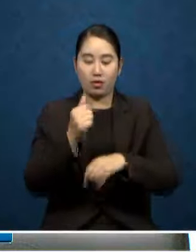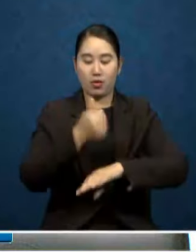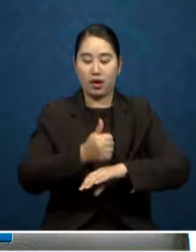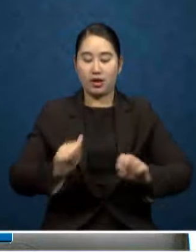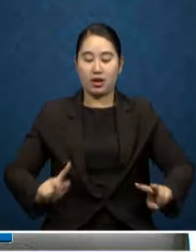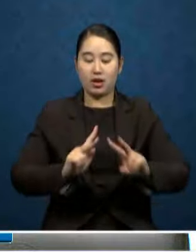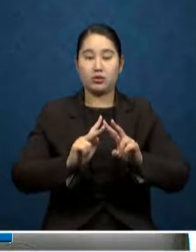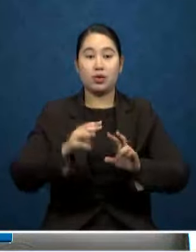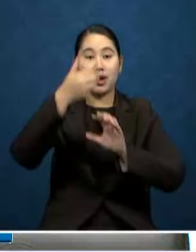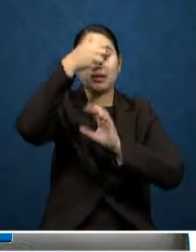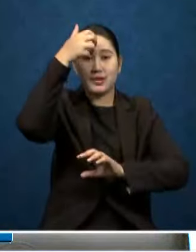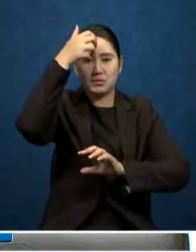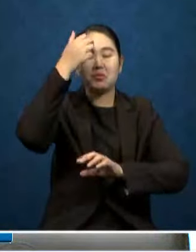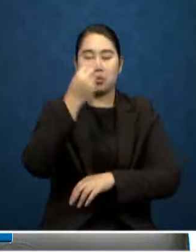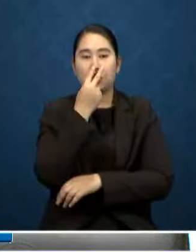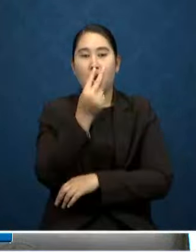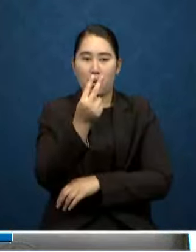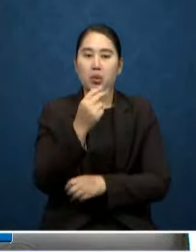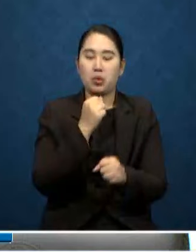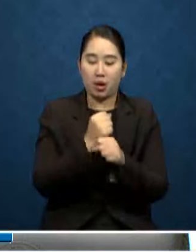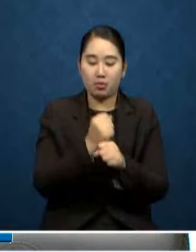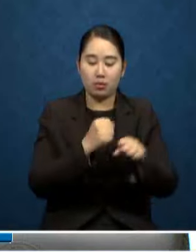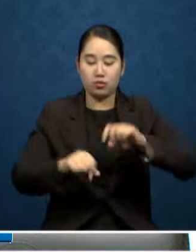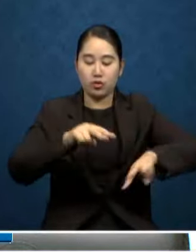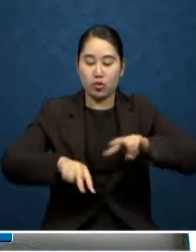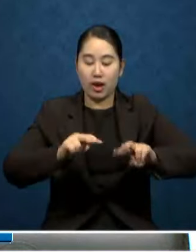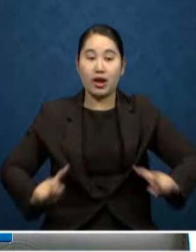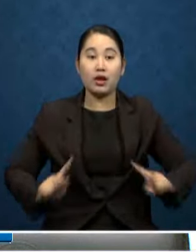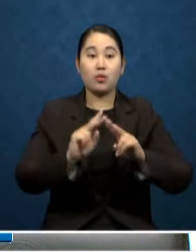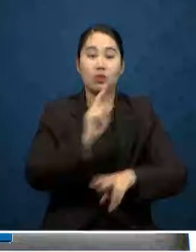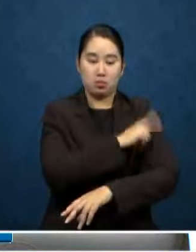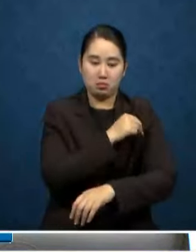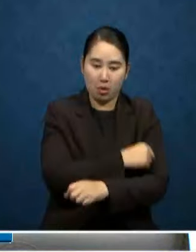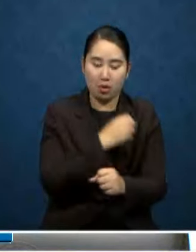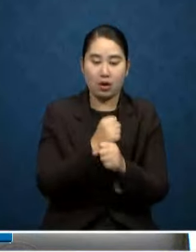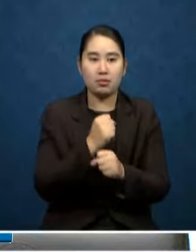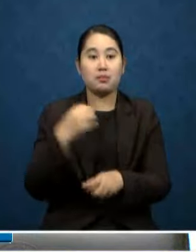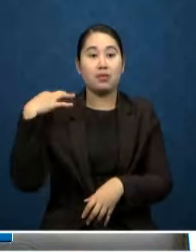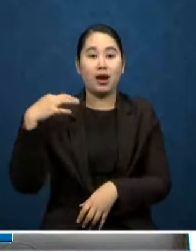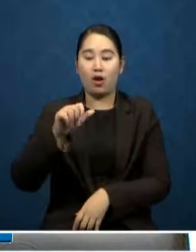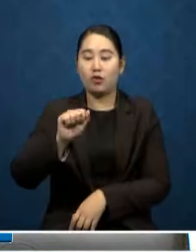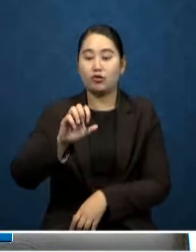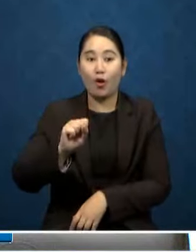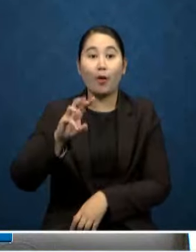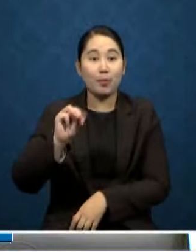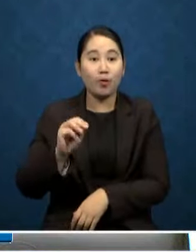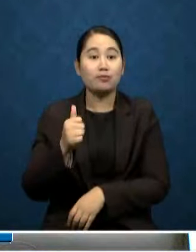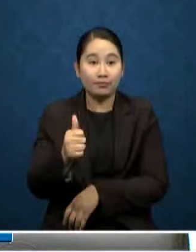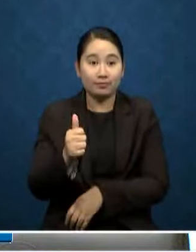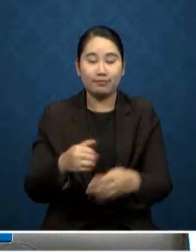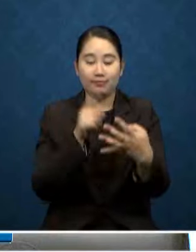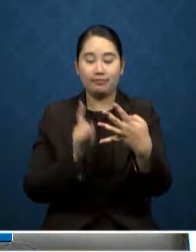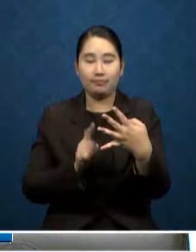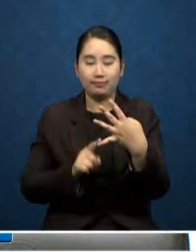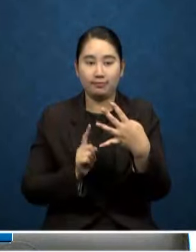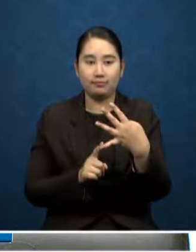าการกระทรวงมหาดไทยเพราะท่านเคยดูแลกระทรวงสาธารณสุขและก็สร้างอสมที่มีคุณภาพมาก่อนนะครับประการสุดท้